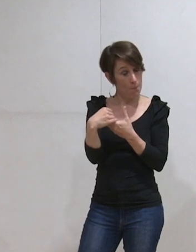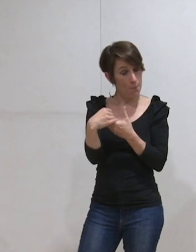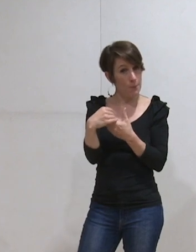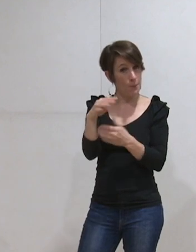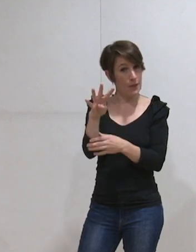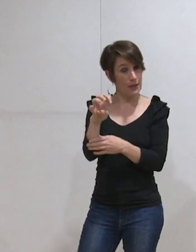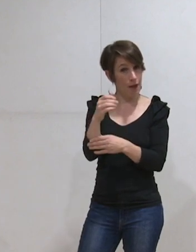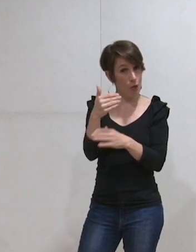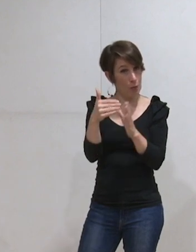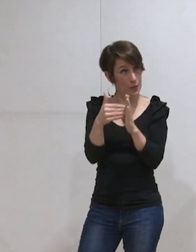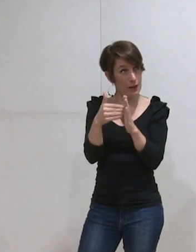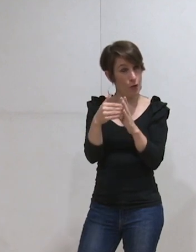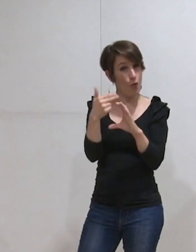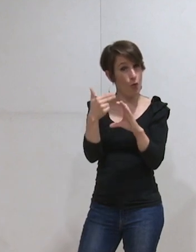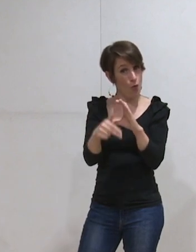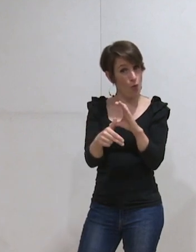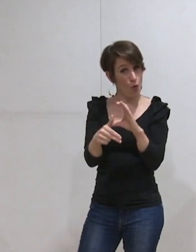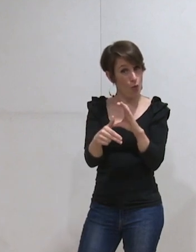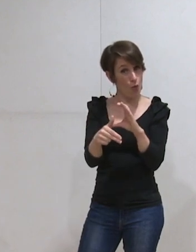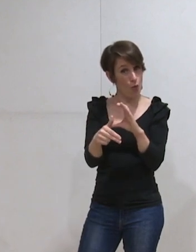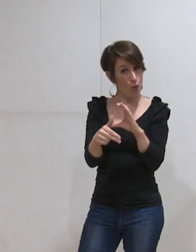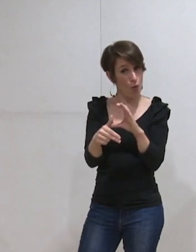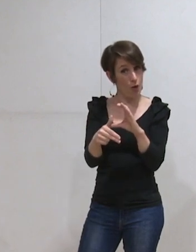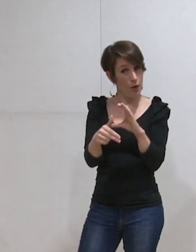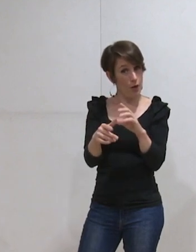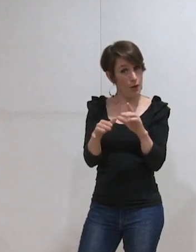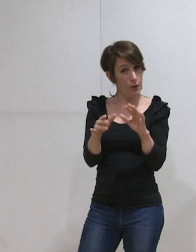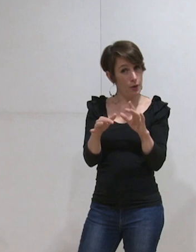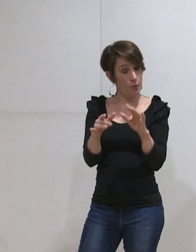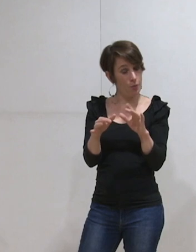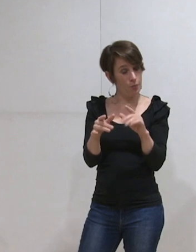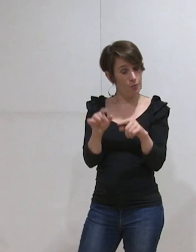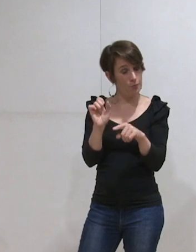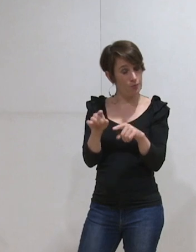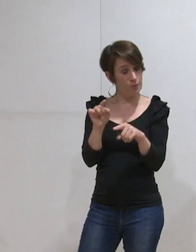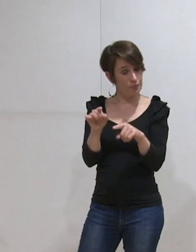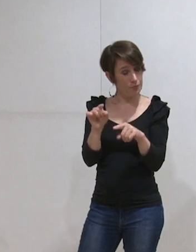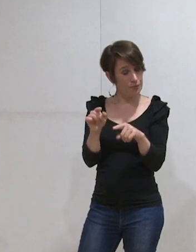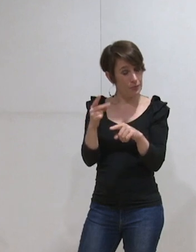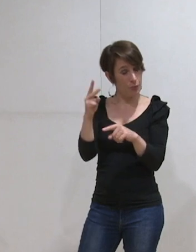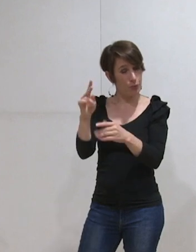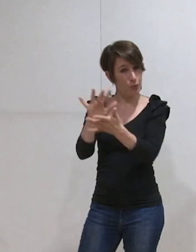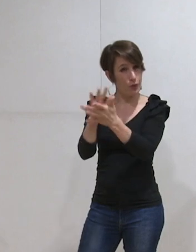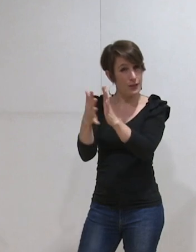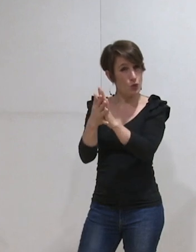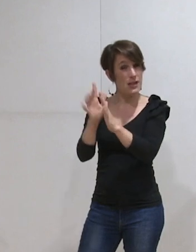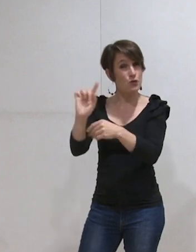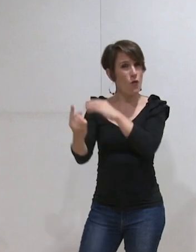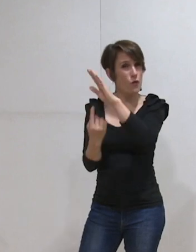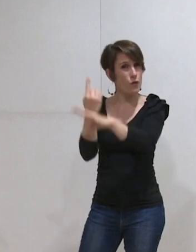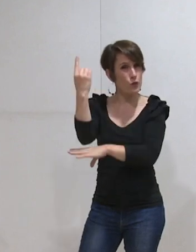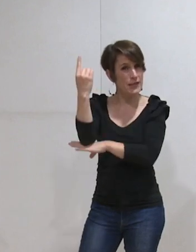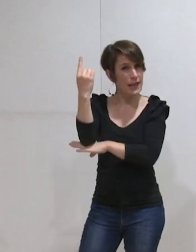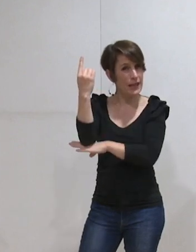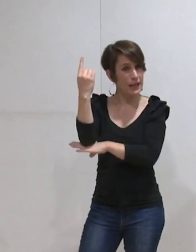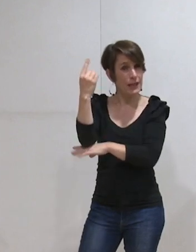40000 € euh qui sont facturés par l'association fusé pour la